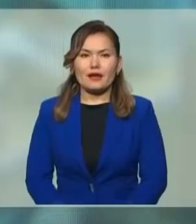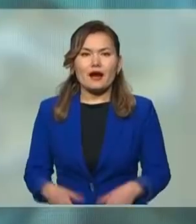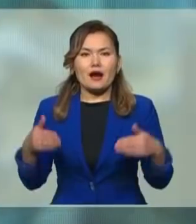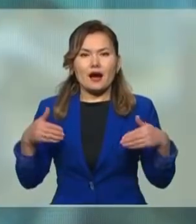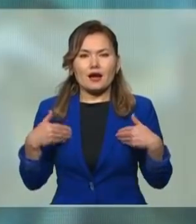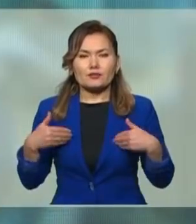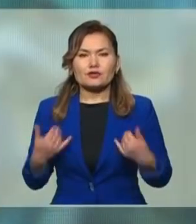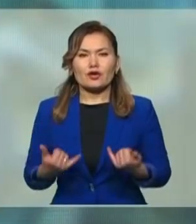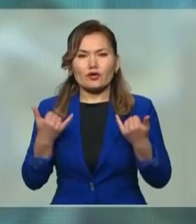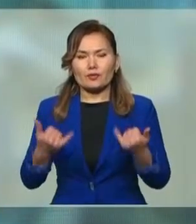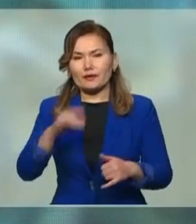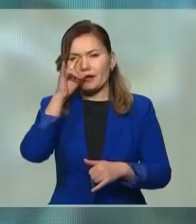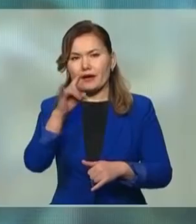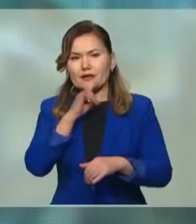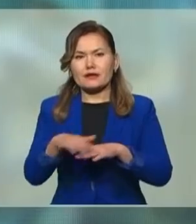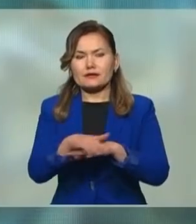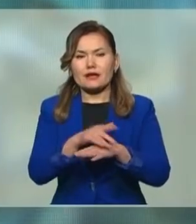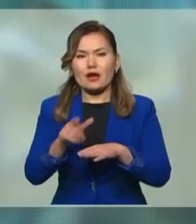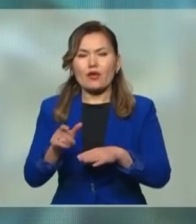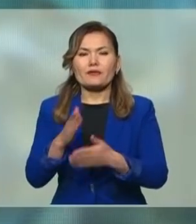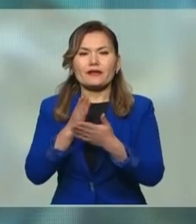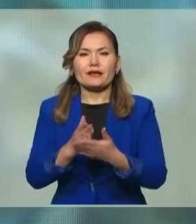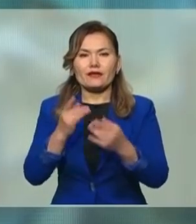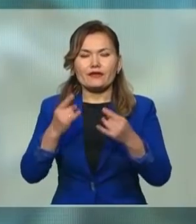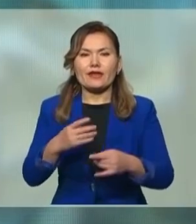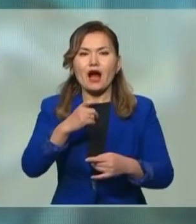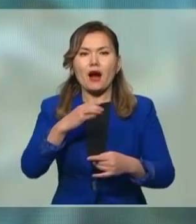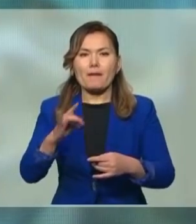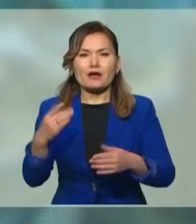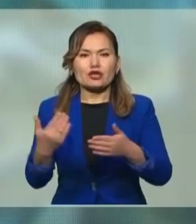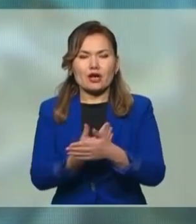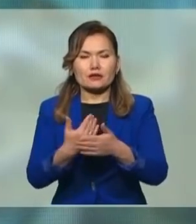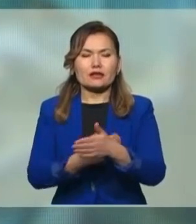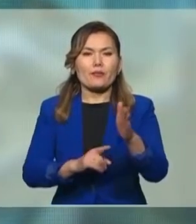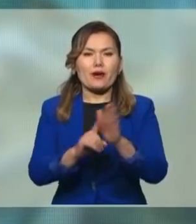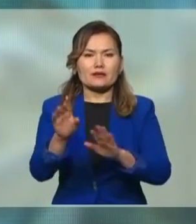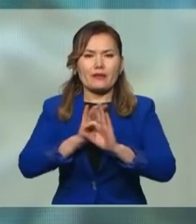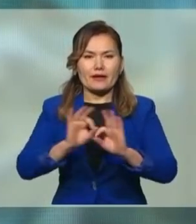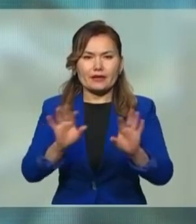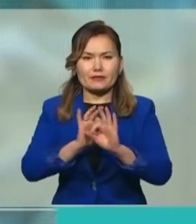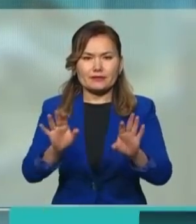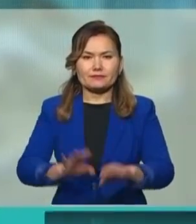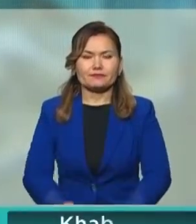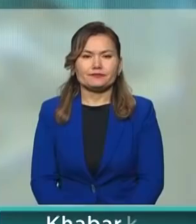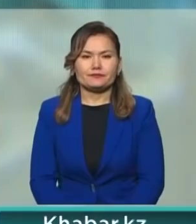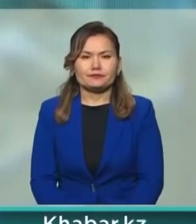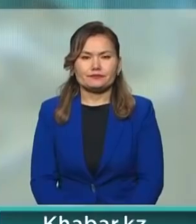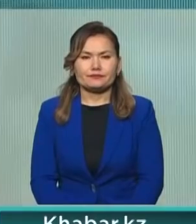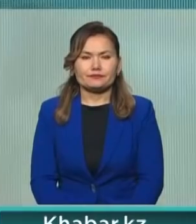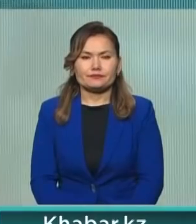Ассаламу алейкум. Тікелей эфирде еліміздің бас арнасының түскі жаңалықтары. Студияда Азамат Әбілқайыр, сурд аудармада Самалжан Темір.